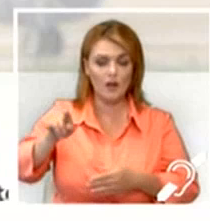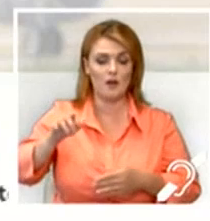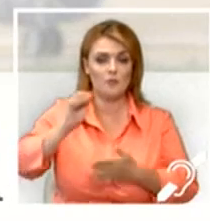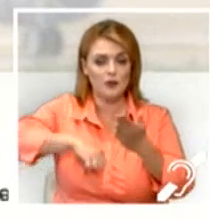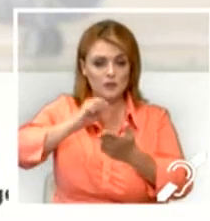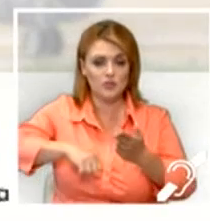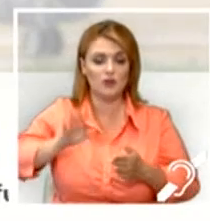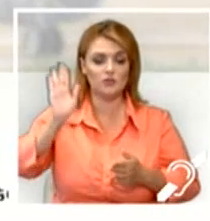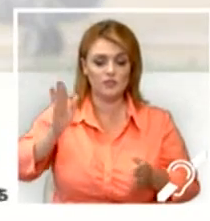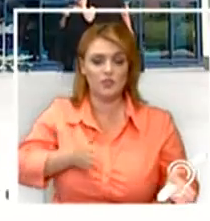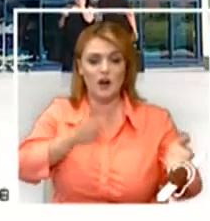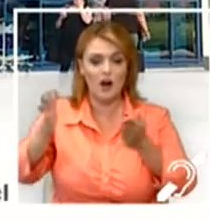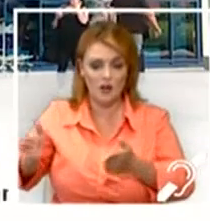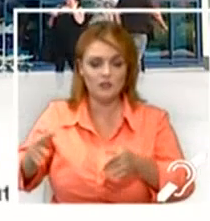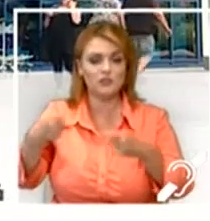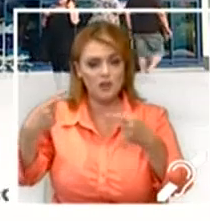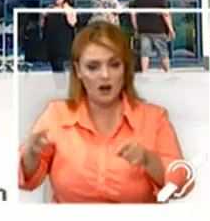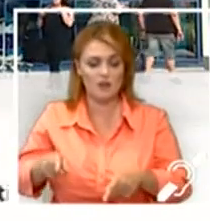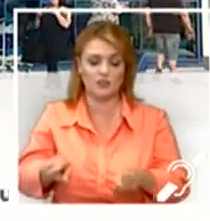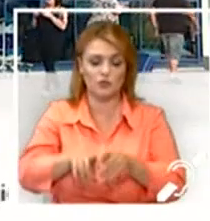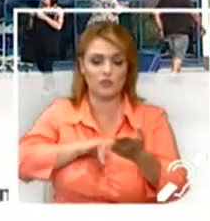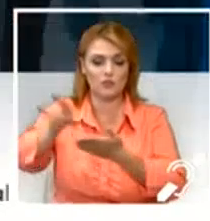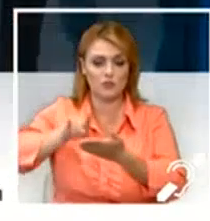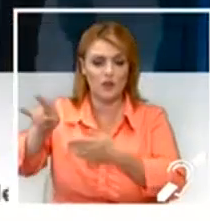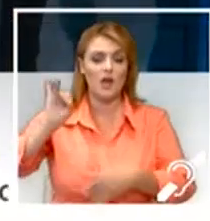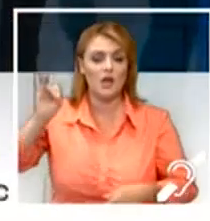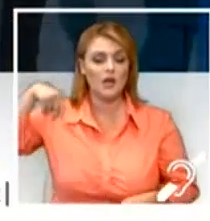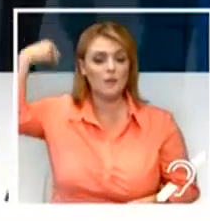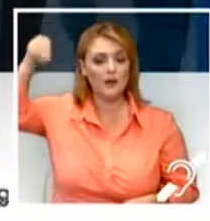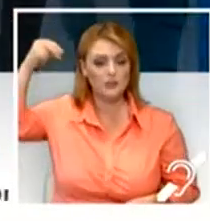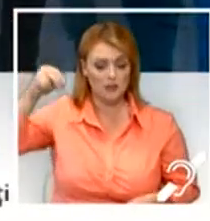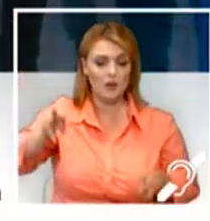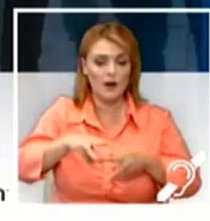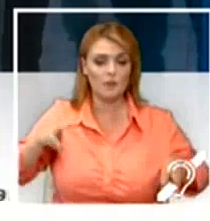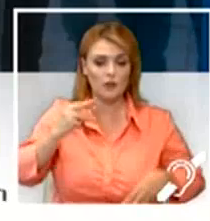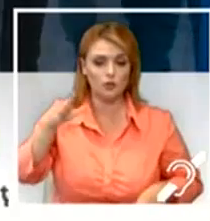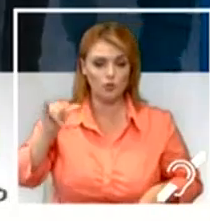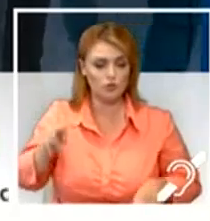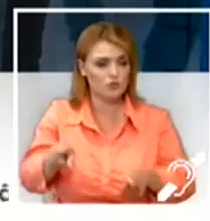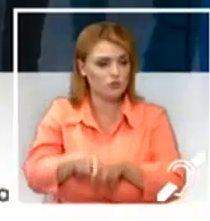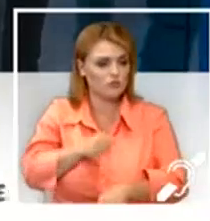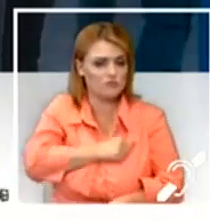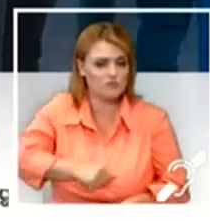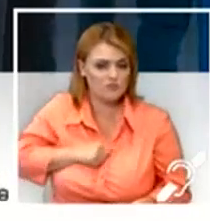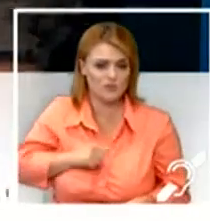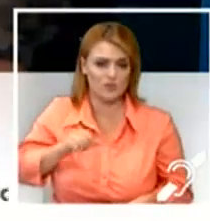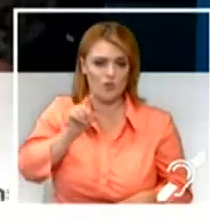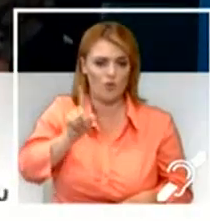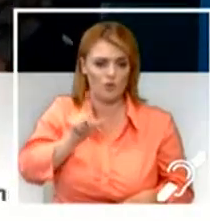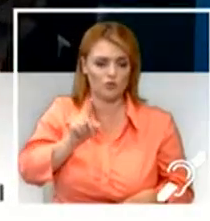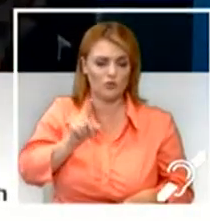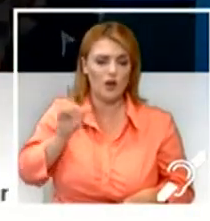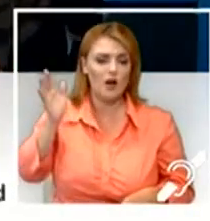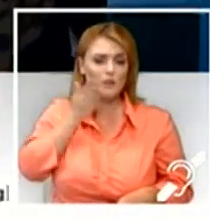pe parcursul următoarelor zile. Și președintele Parlamentului, Igor Grosu, a reacționat la fenomenul alertelor cu bombă din ultima